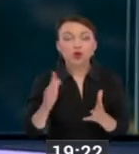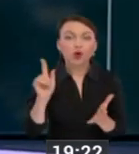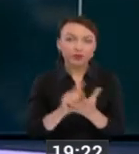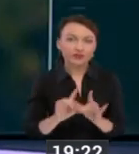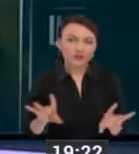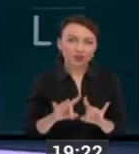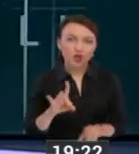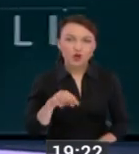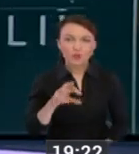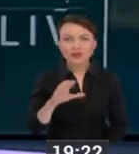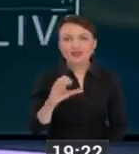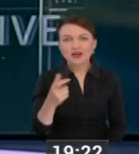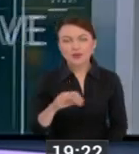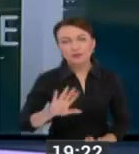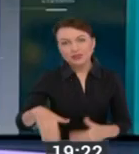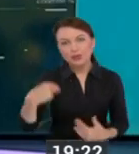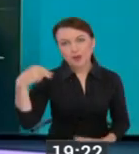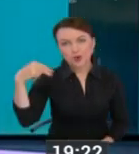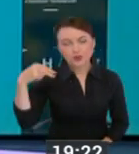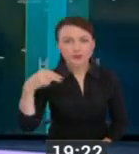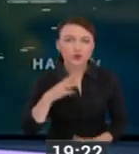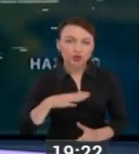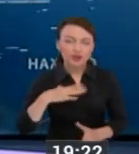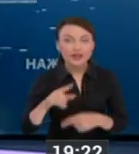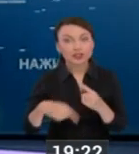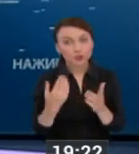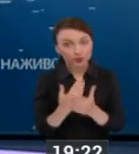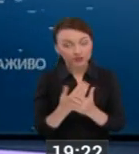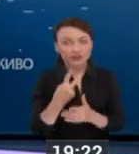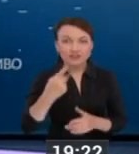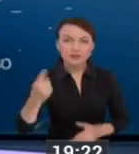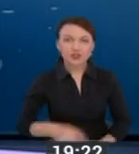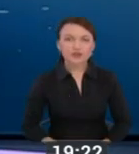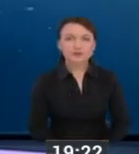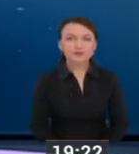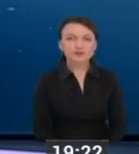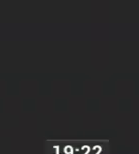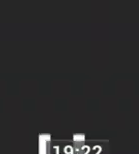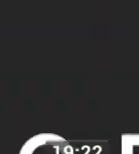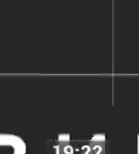розкаже Роман Цегай. Після невеличкої паузи дочекайтесь, а наступний випуск СТН о 21-й.